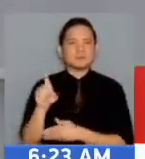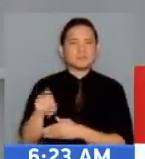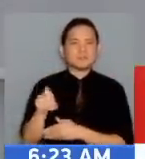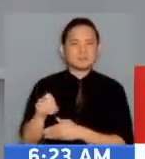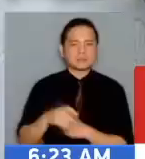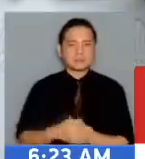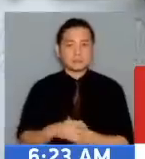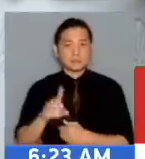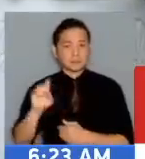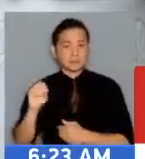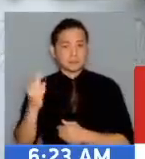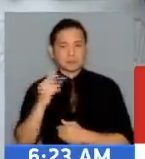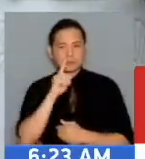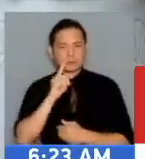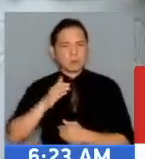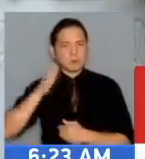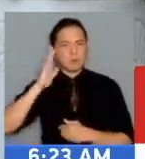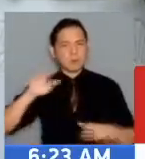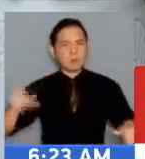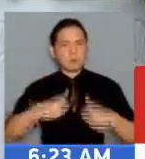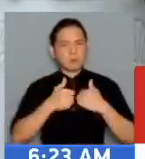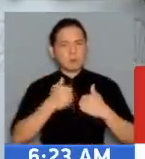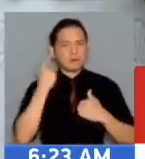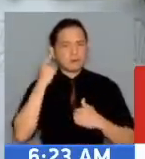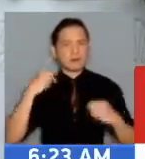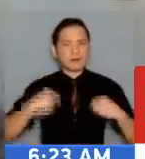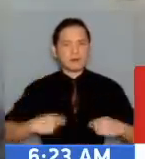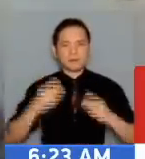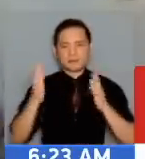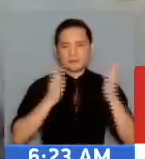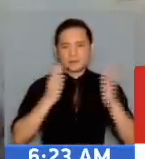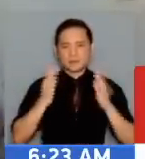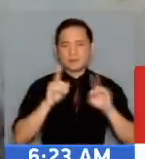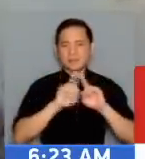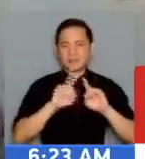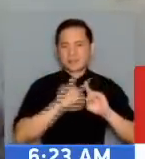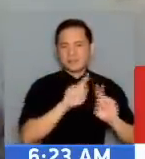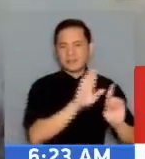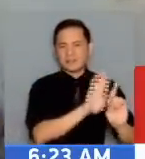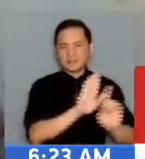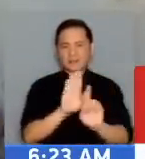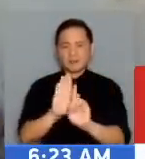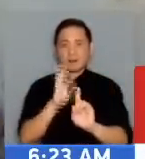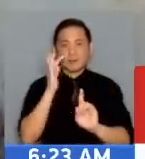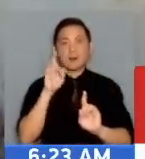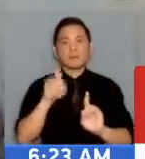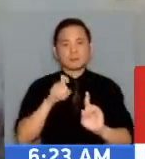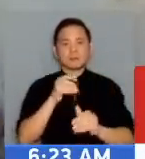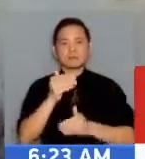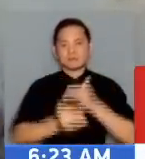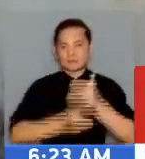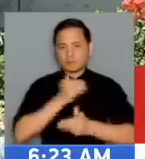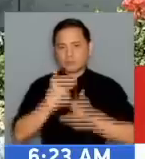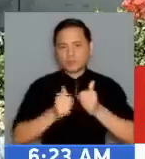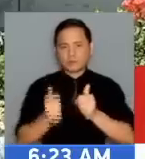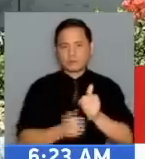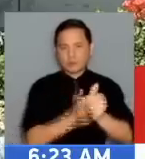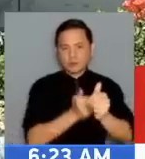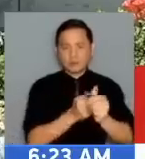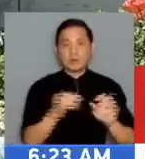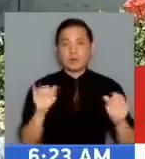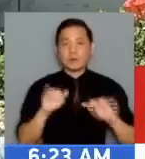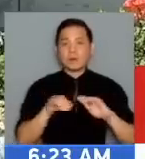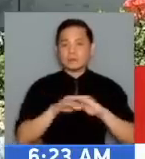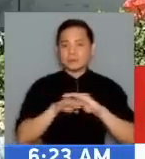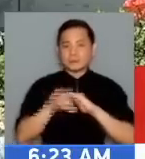access sa health services sa loob ng pasilidad dahil sa mga dapat daan ng legal na proseso. Pati na rin ang access para sa gamot, lalo